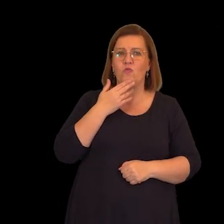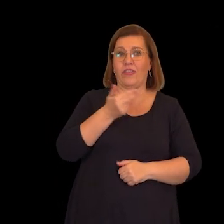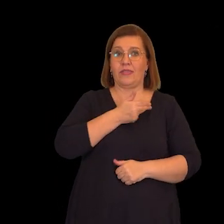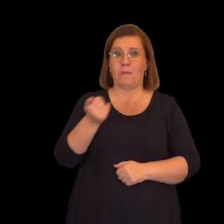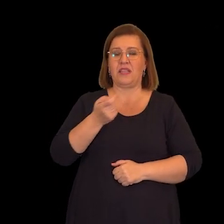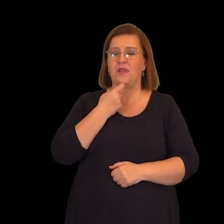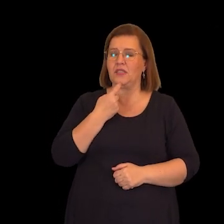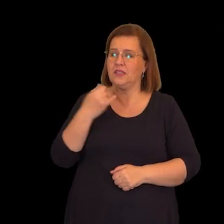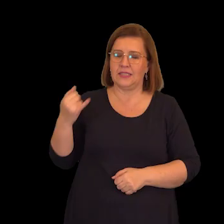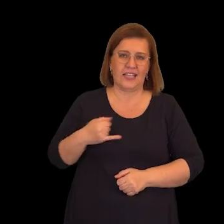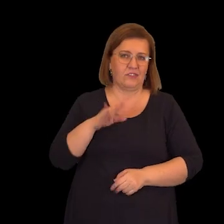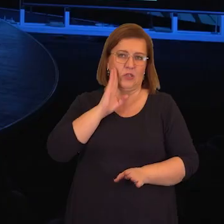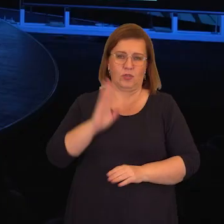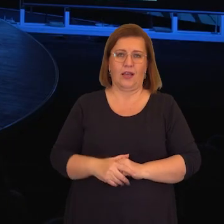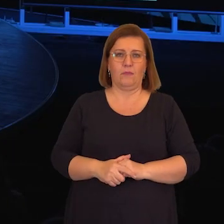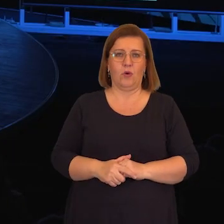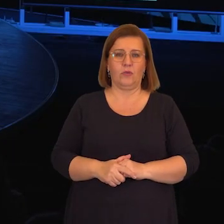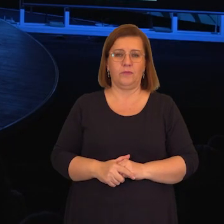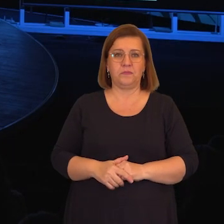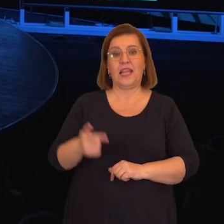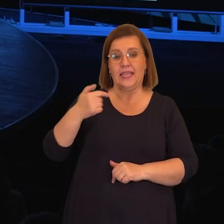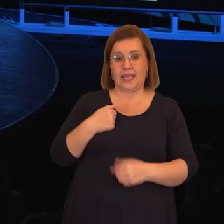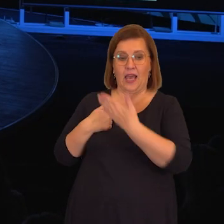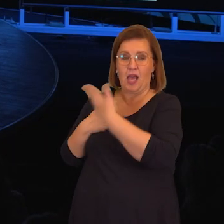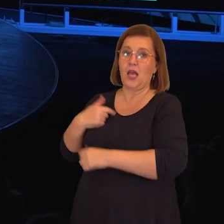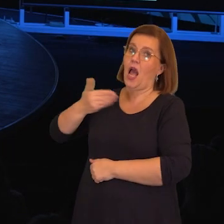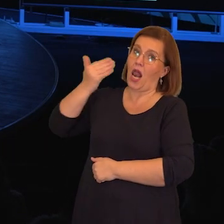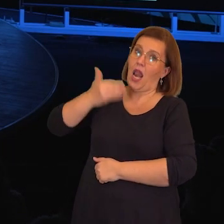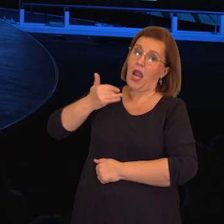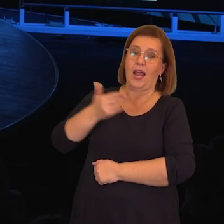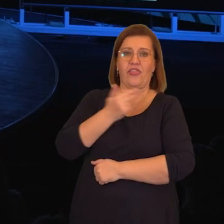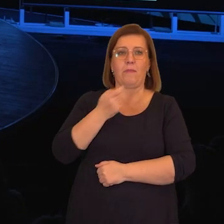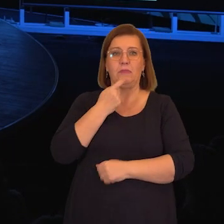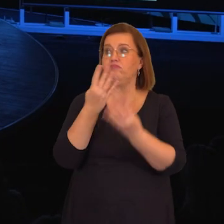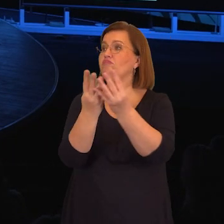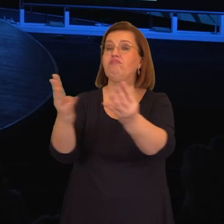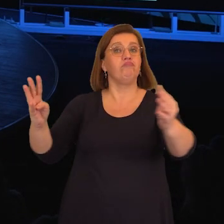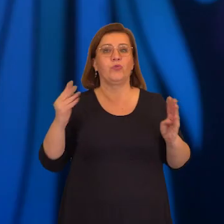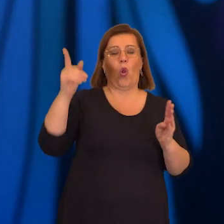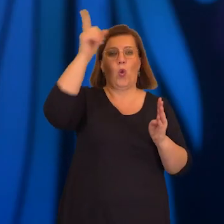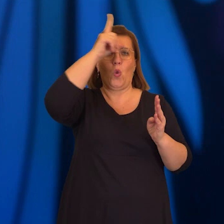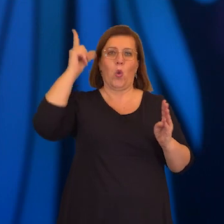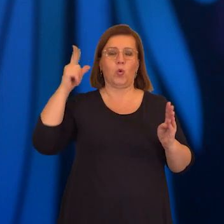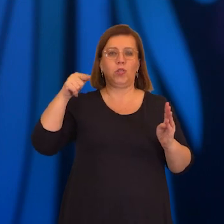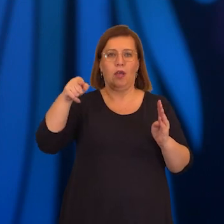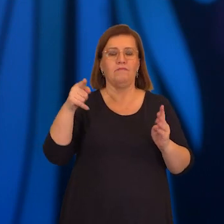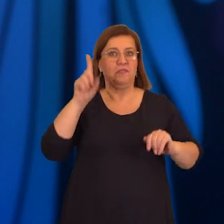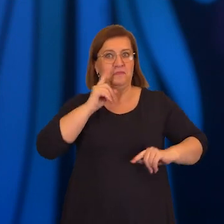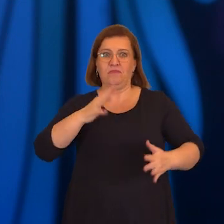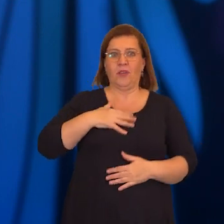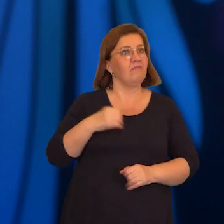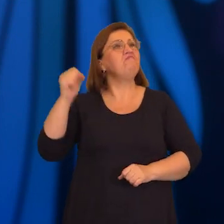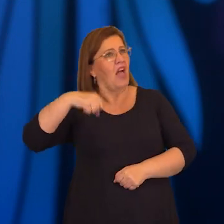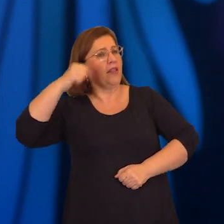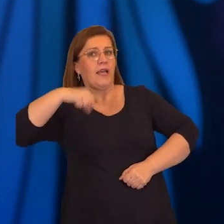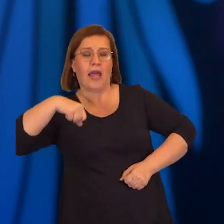schemat narracji. Oto ja wygłaszam peany na temat plastiku, a zebrana dookoła gawieć z entuzjazmem